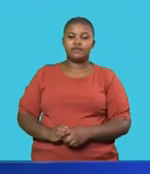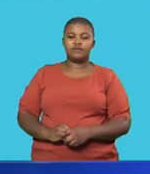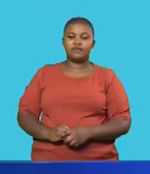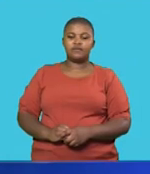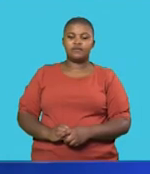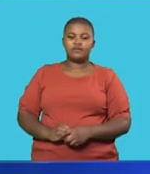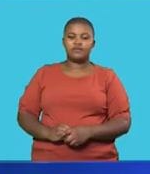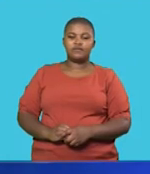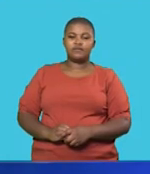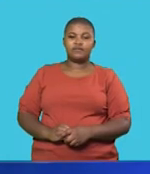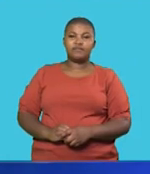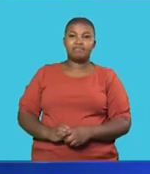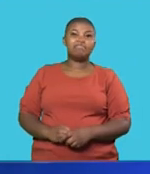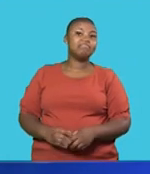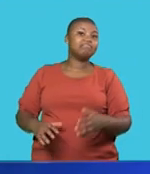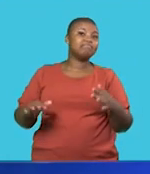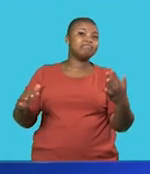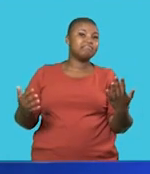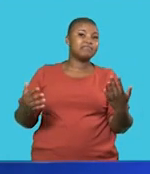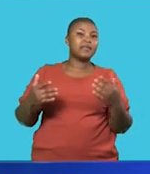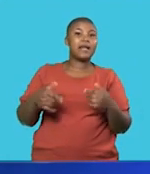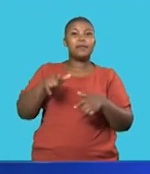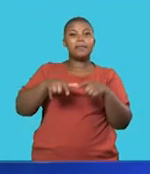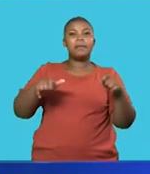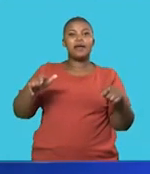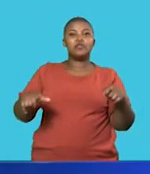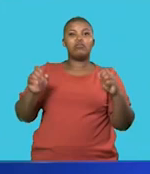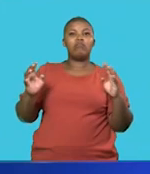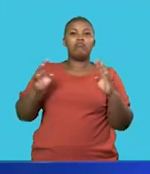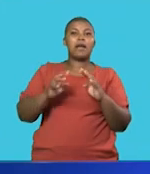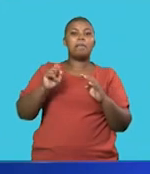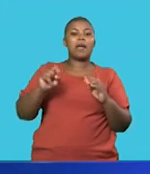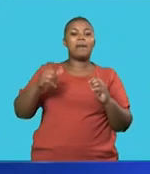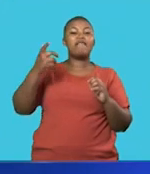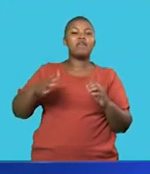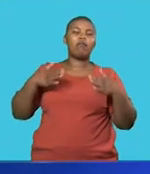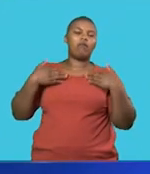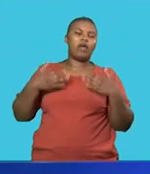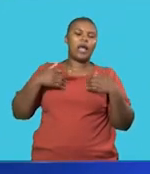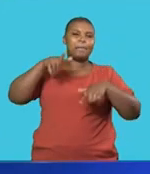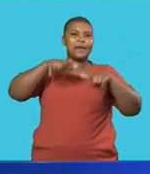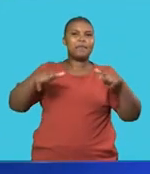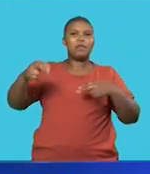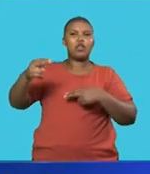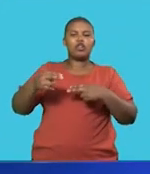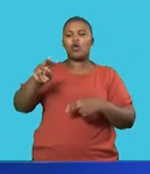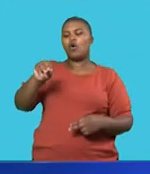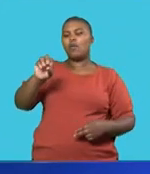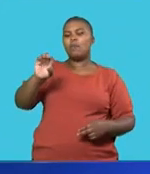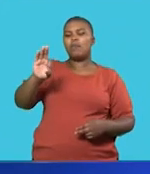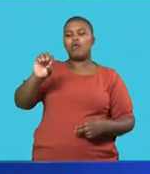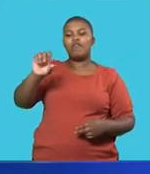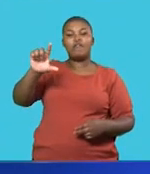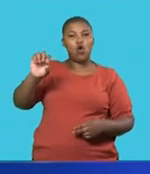Lelapa la Tshabalala, tshebedisanong mmoho le balekane ba ntshetsopele ya kaho ba tlisitse lethabo ho baahi ba motsaneng wa Mofolo, mmoho le